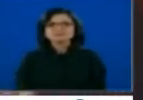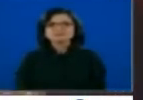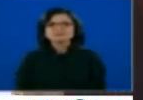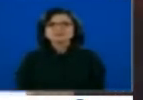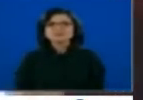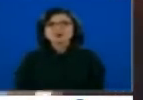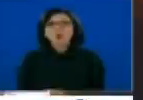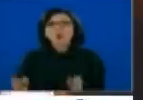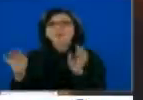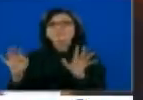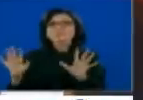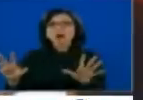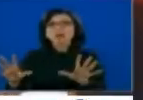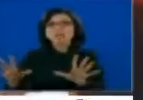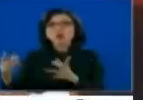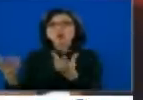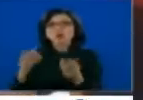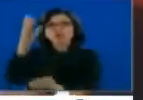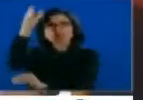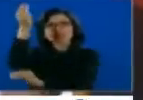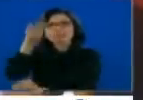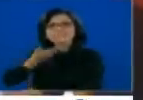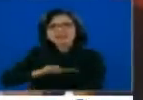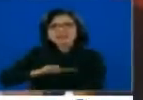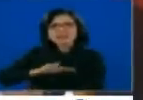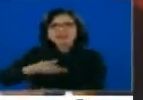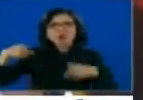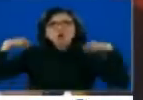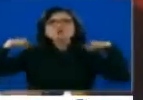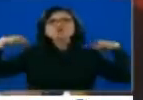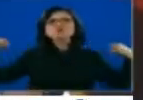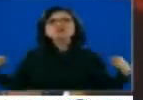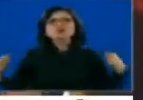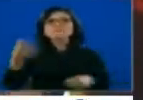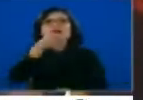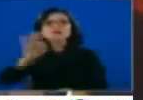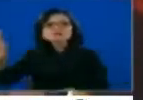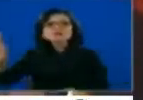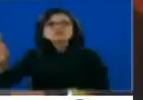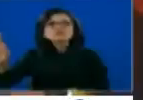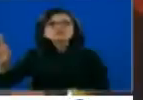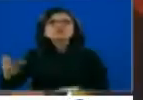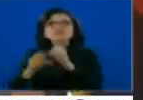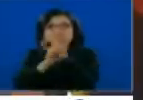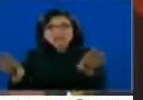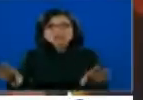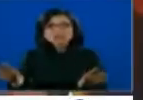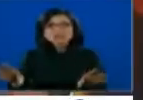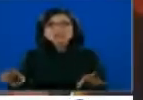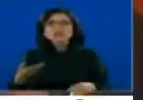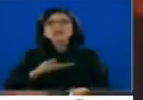mayoritas Warga Jakarta menginginkan Gubernur baru jelas di situ dia Mereka